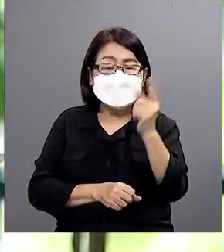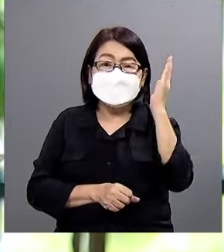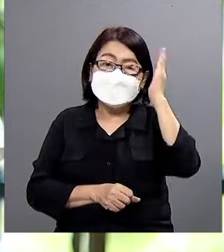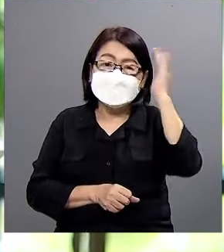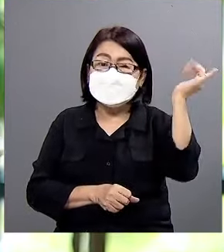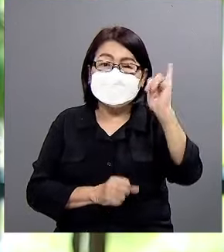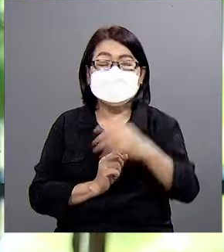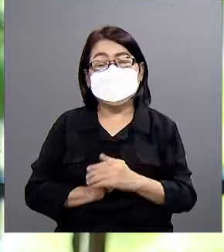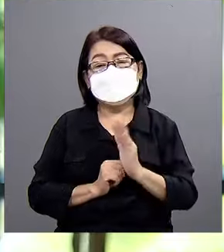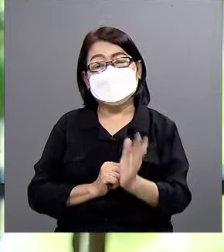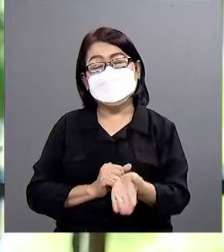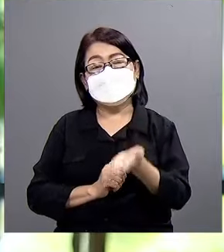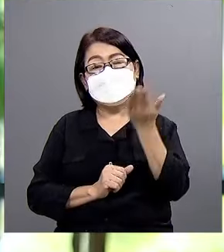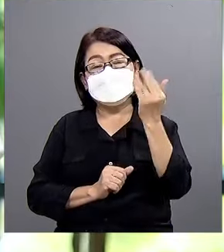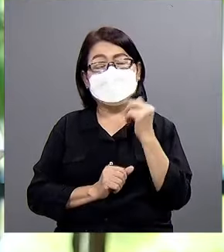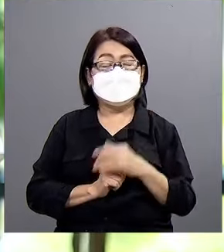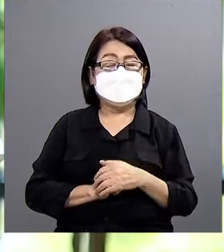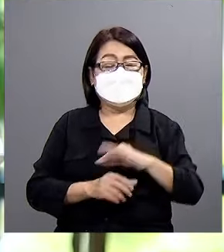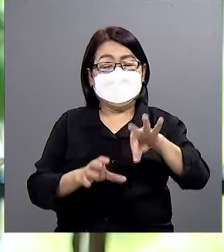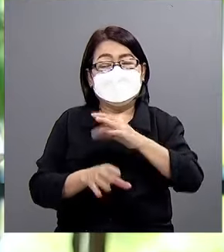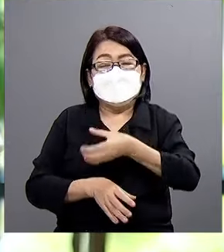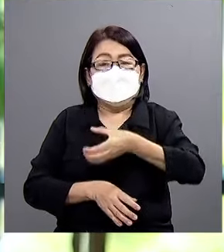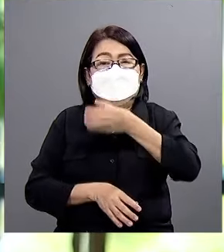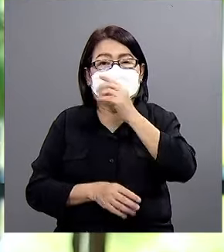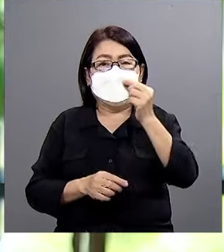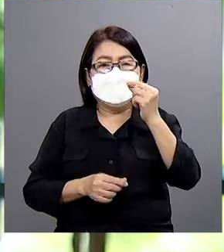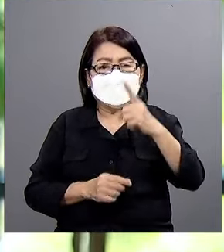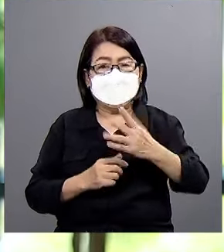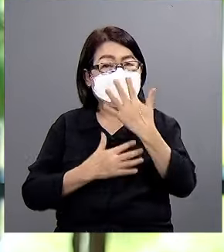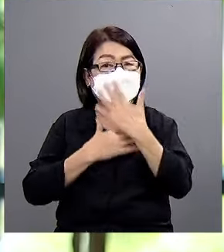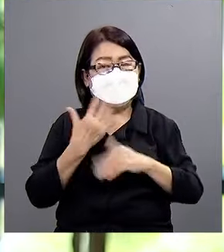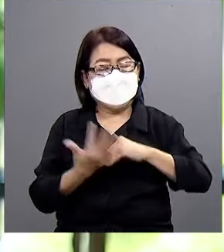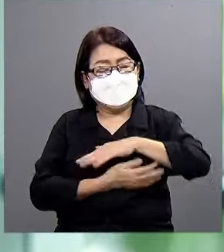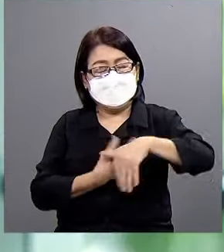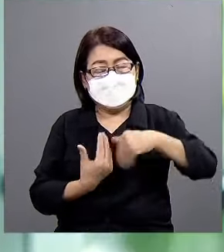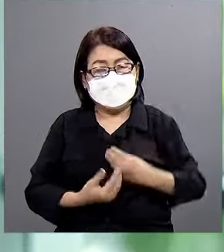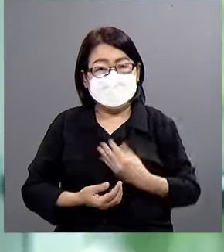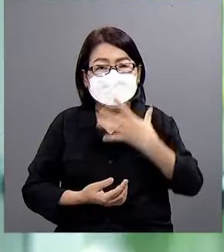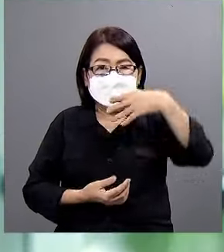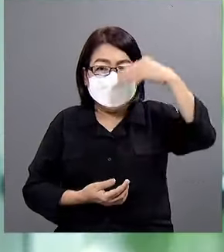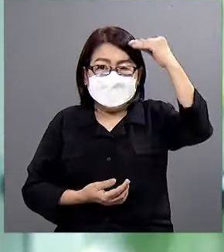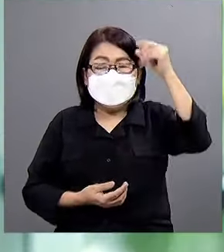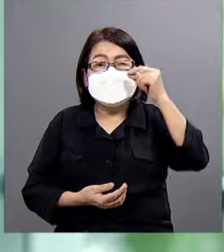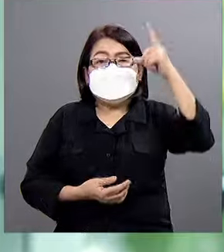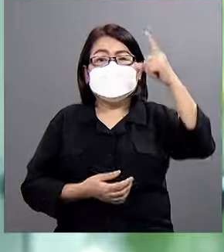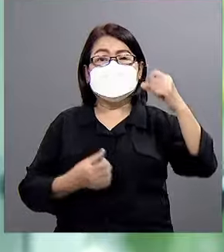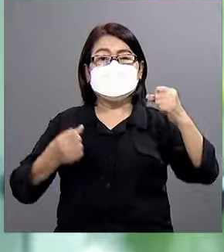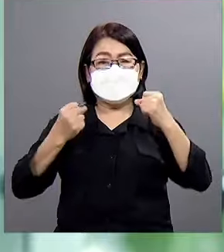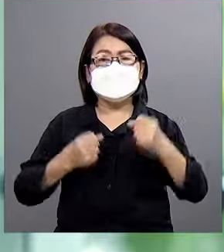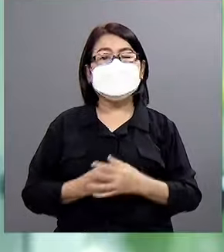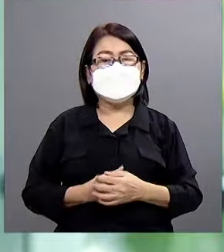หอมอินทรจักรเนี่ยครับจะช่วยให้ร่างกายเนี่ยส่งเลือดไปเลี้ยงที่สมองทำให้รู้สึกสดชื่นแล้วก็เฟรชขึ้นนั่นเองครับ นั่นเราก็คือต้องเวลาเราเลือก